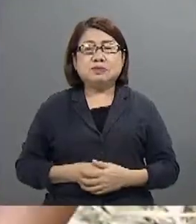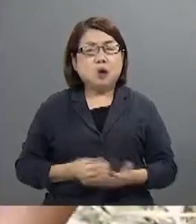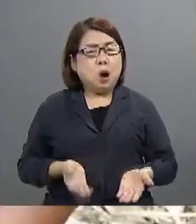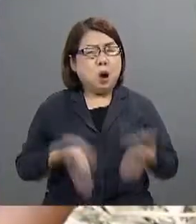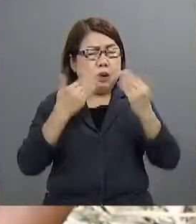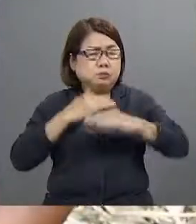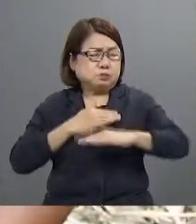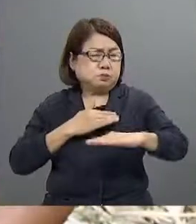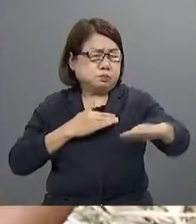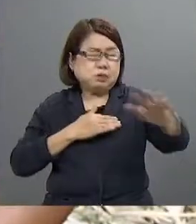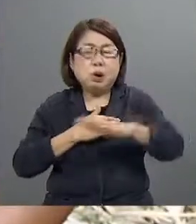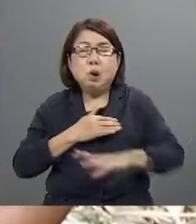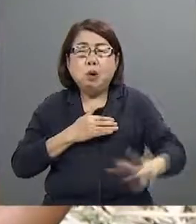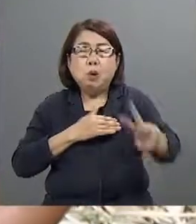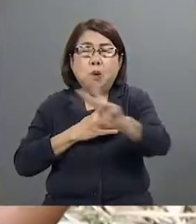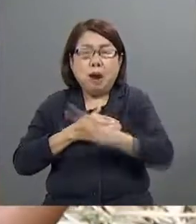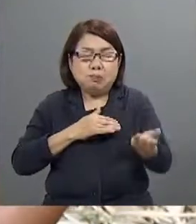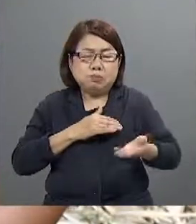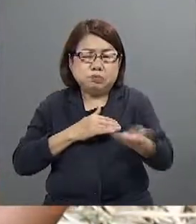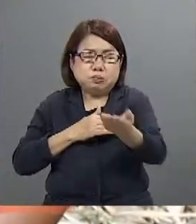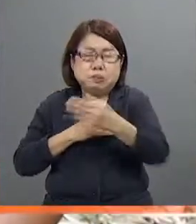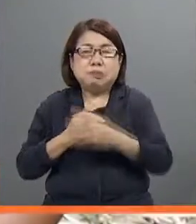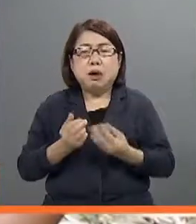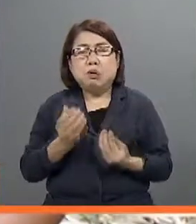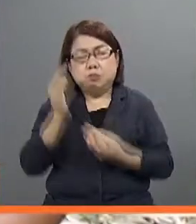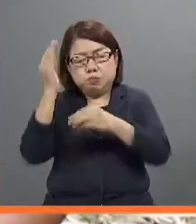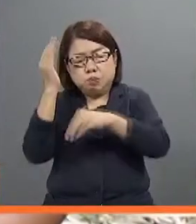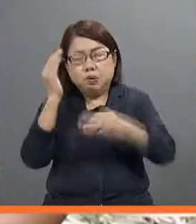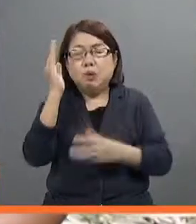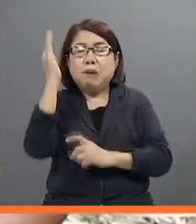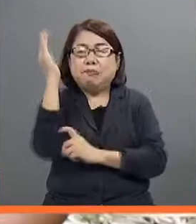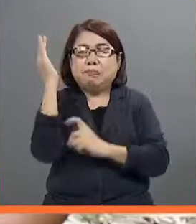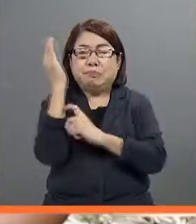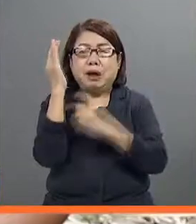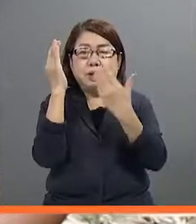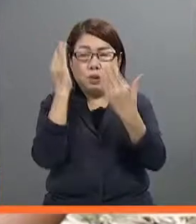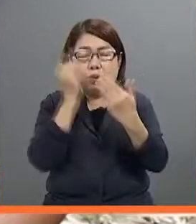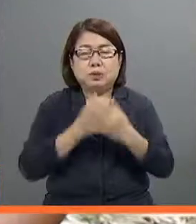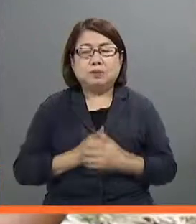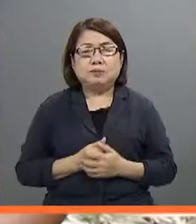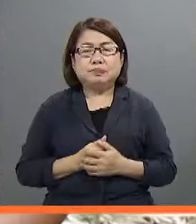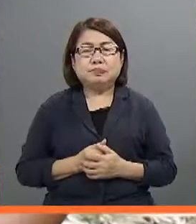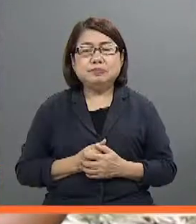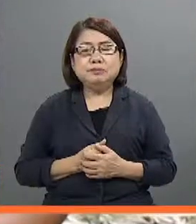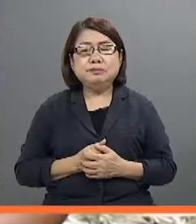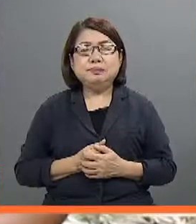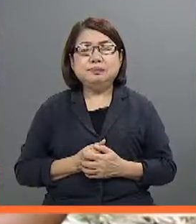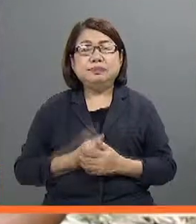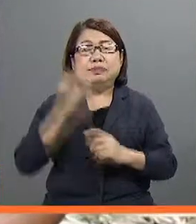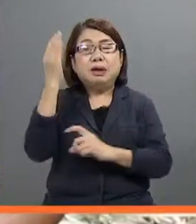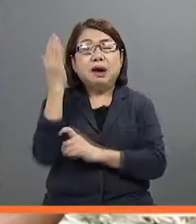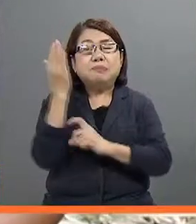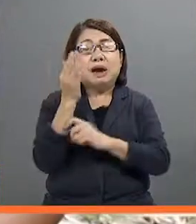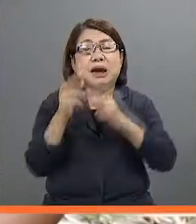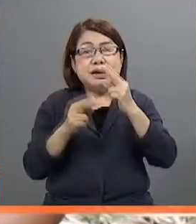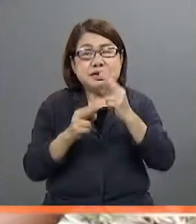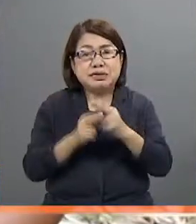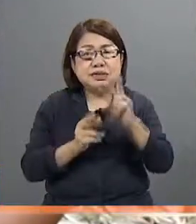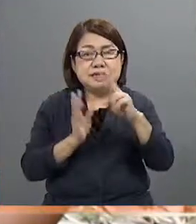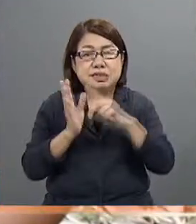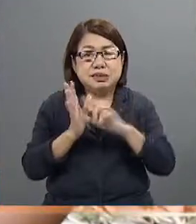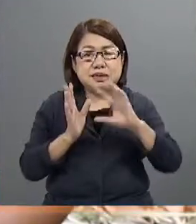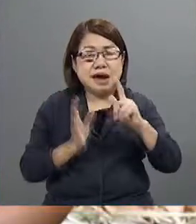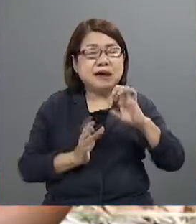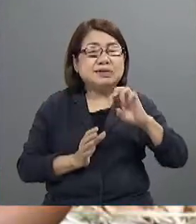ยเล่นเรื่องไผ่เป็นหลักนะครับโดยใช้ไผ่พันนวลราชินีนะครับซึ่งความคาดหวัง